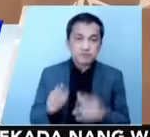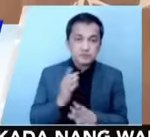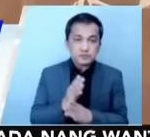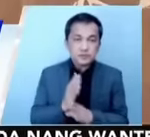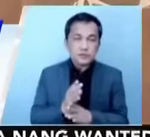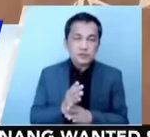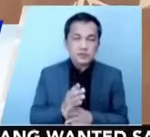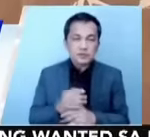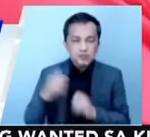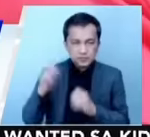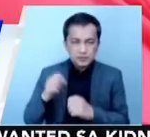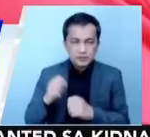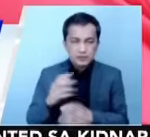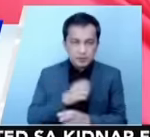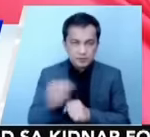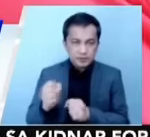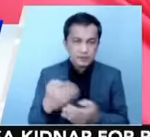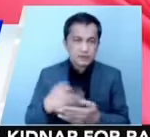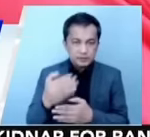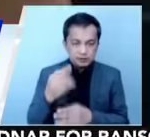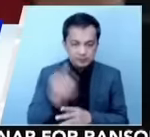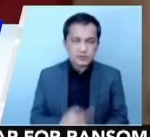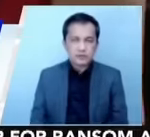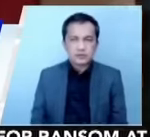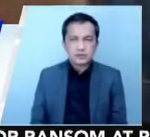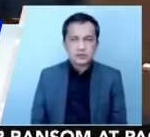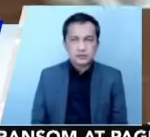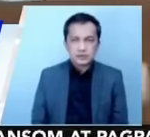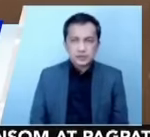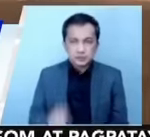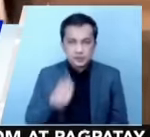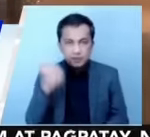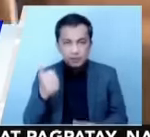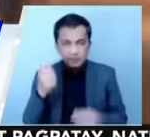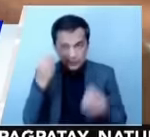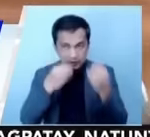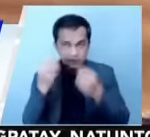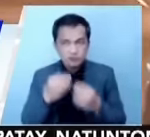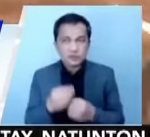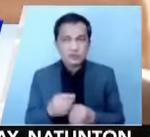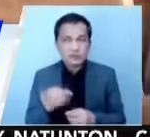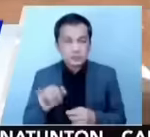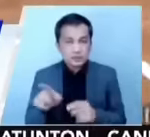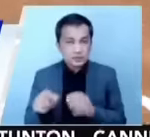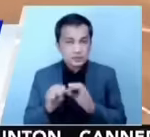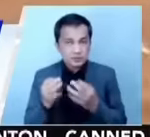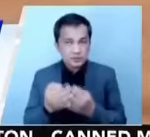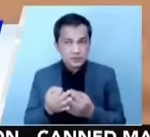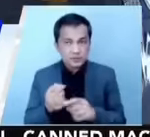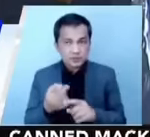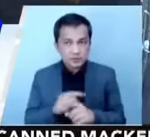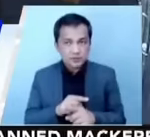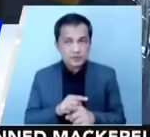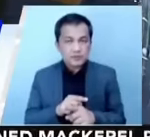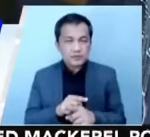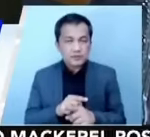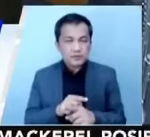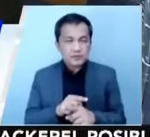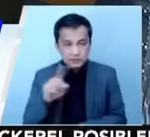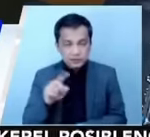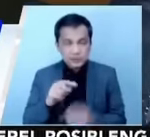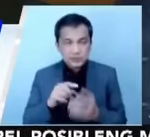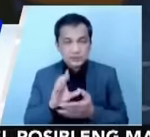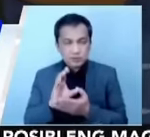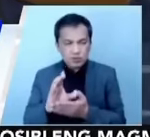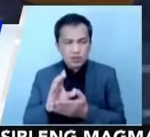mga susunod na buwan. Kasi yung iba talaga nalilito po eh. Gaya na lamang ng pamilyang ito na galing pang Zamboanga City. Pero ang mas ikinagulat